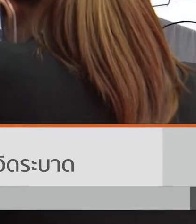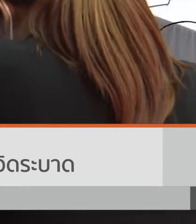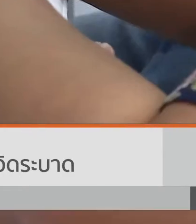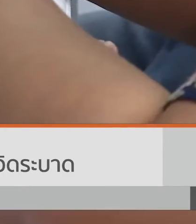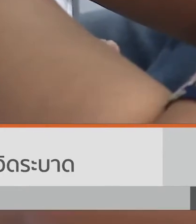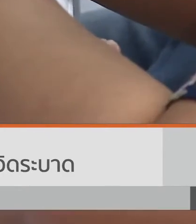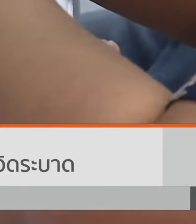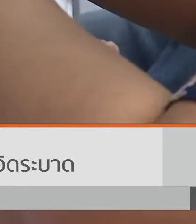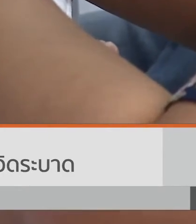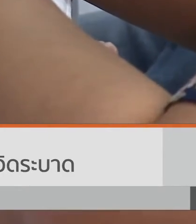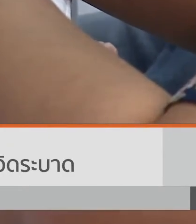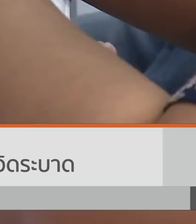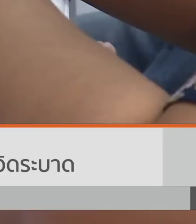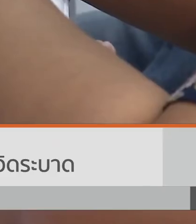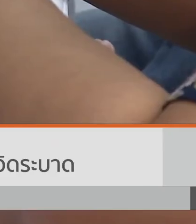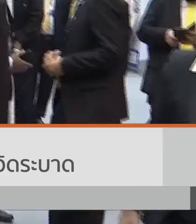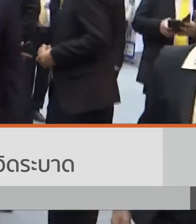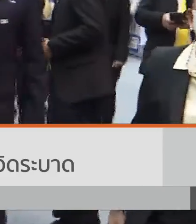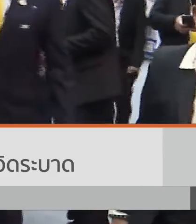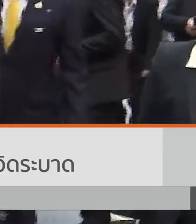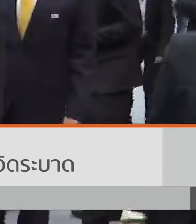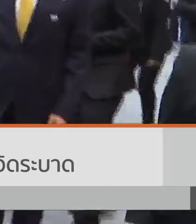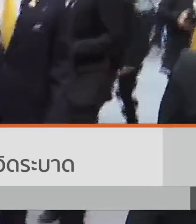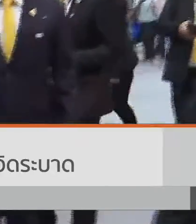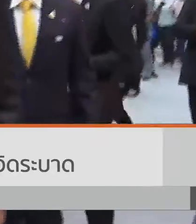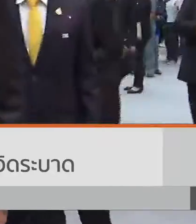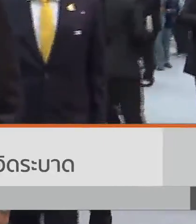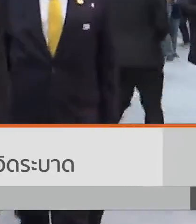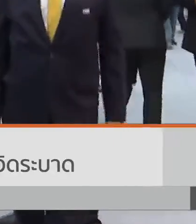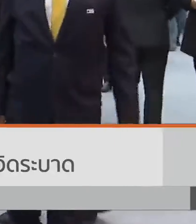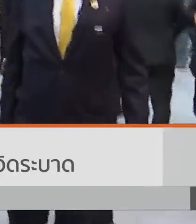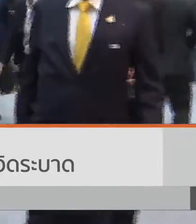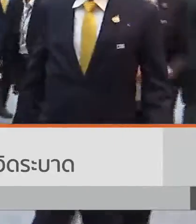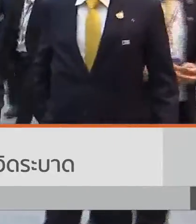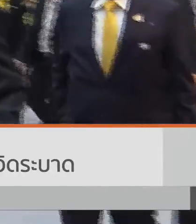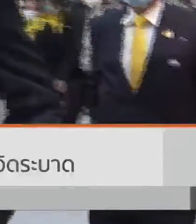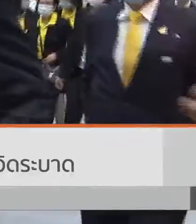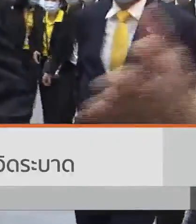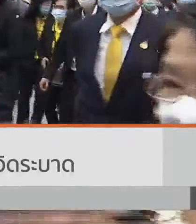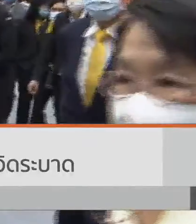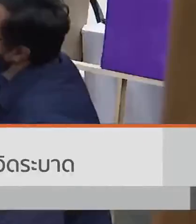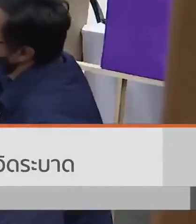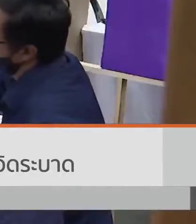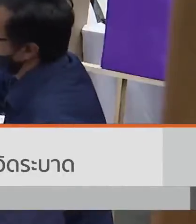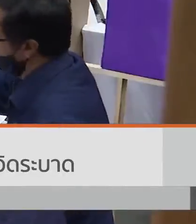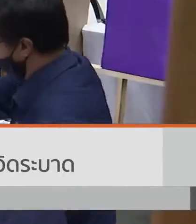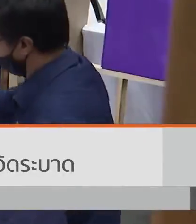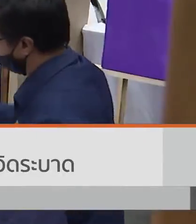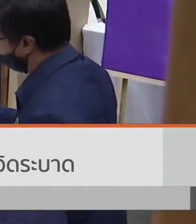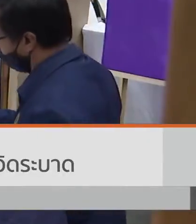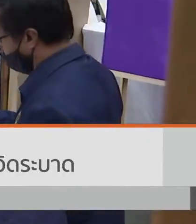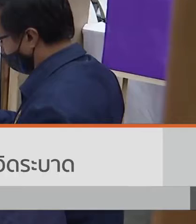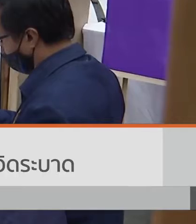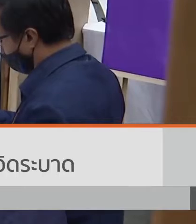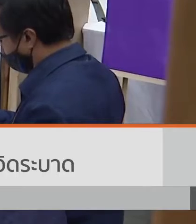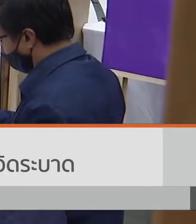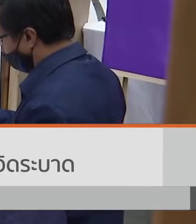มื้อัราใช้งบประมาณไปกว่า 20,000 ลานบาทแต่ว่าจ้างงาน้จิงไม่ถึง 1,ื้นอัราปัญหา